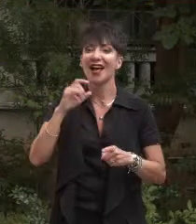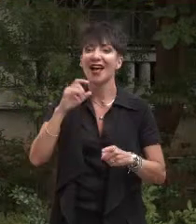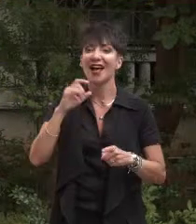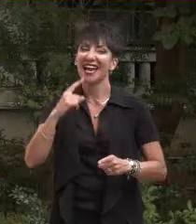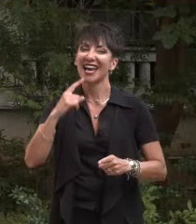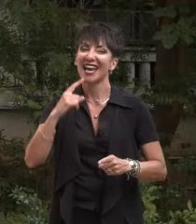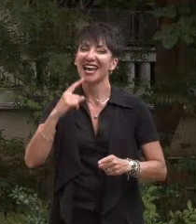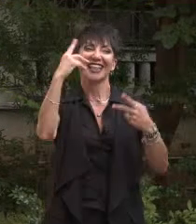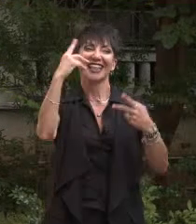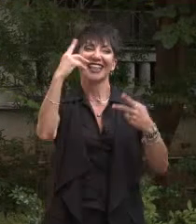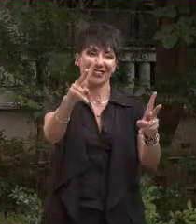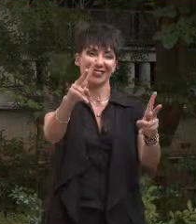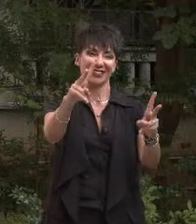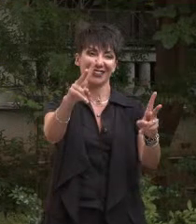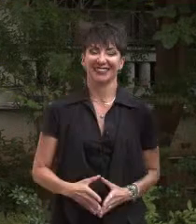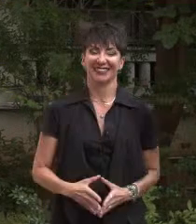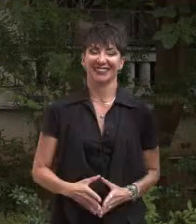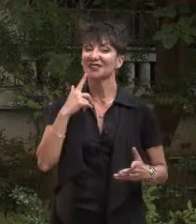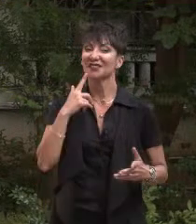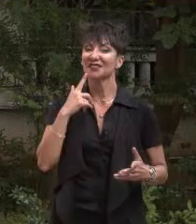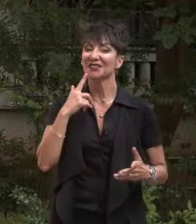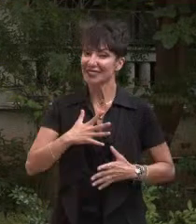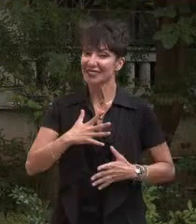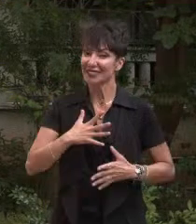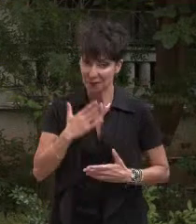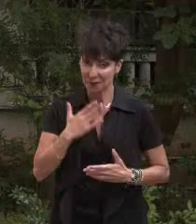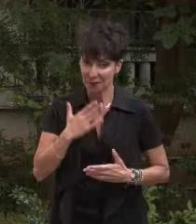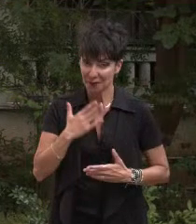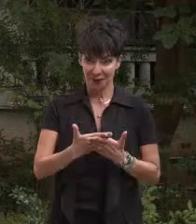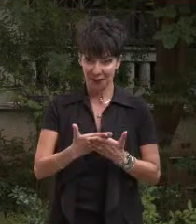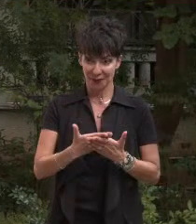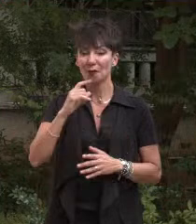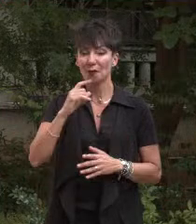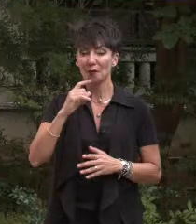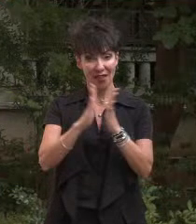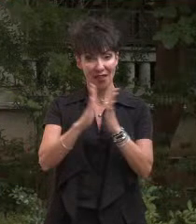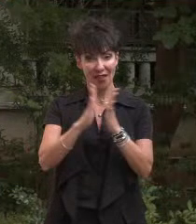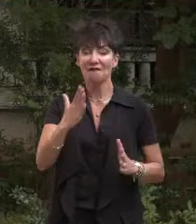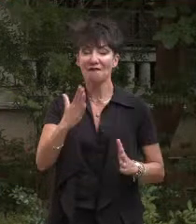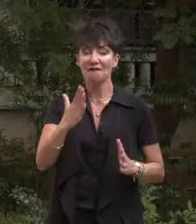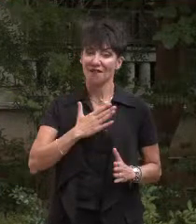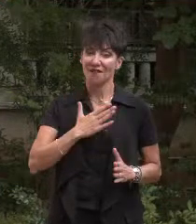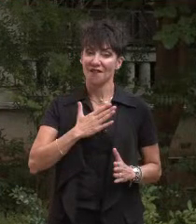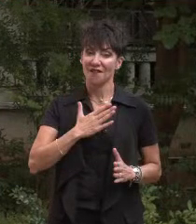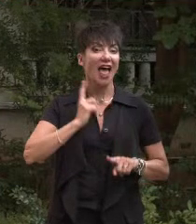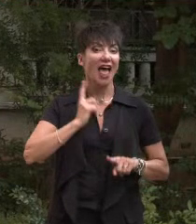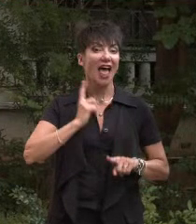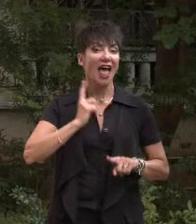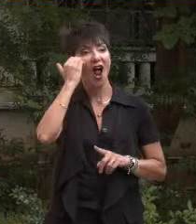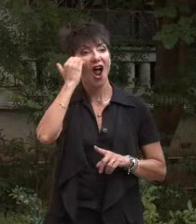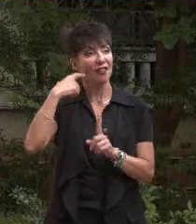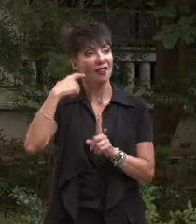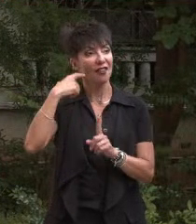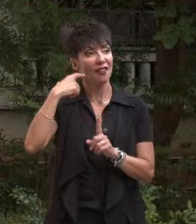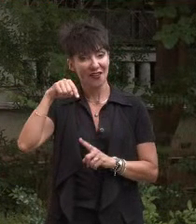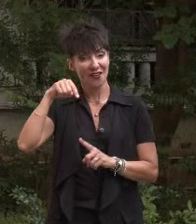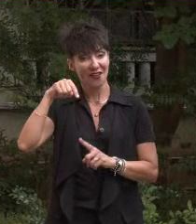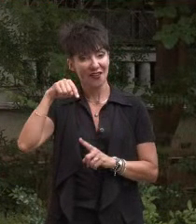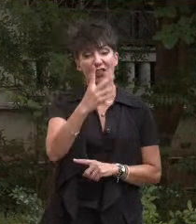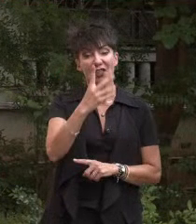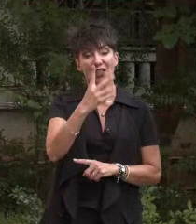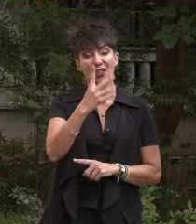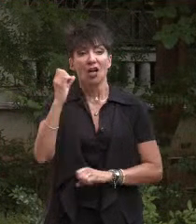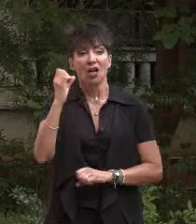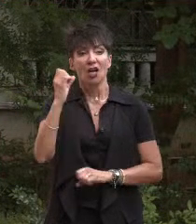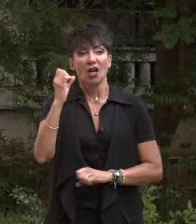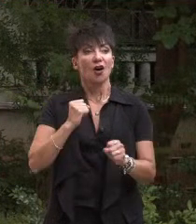yours. Thank you. Επιτρέψτε μου να ολοκληρώσω ευχαριστώντας τον Ελληνικό Ερυθρό Σταυρό, ο οποίος φέτος γιορτάζει τα 144 χρόνια